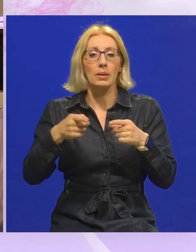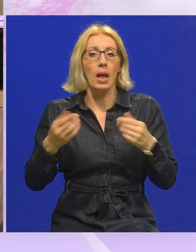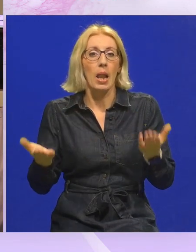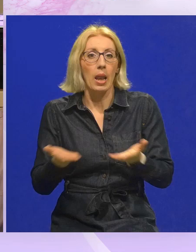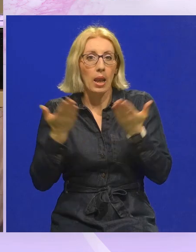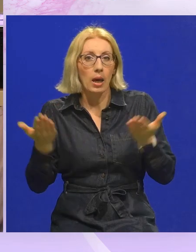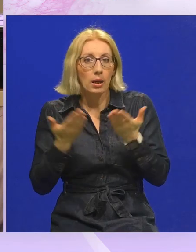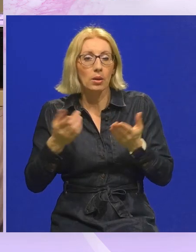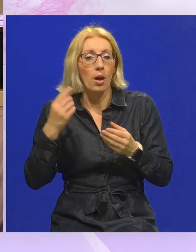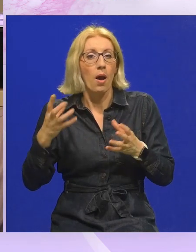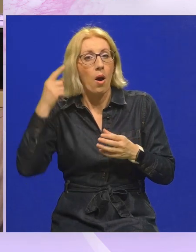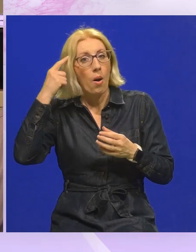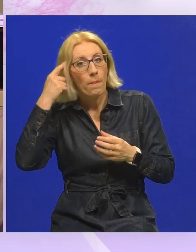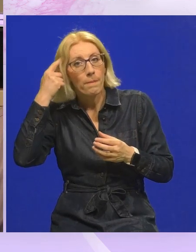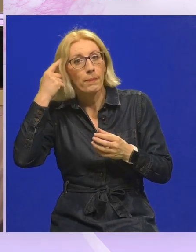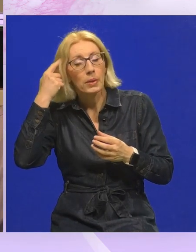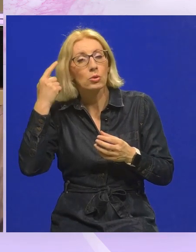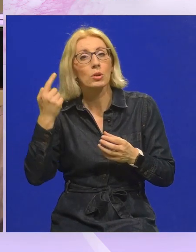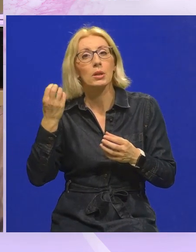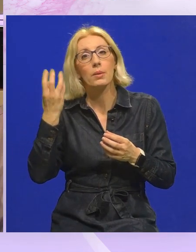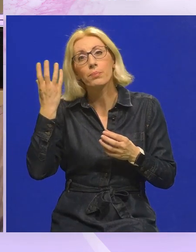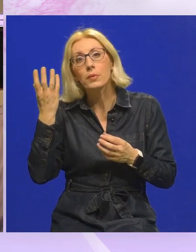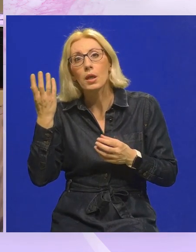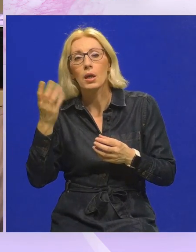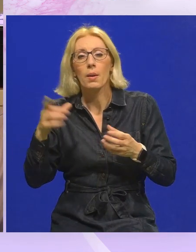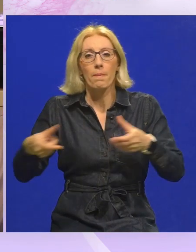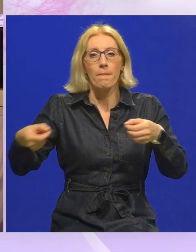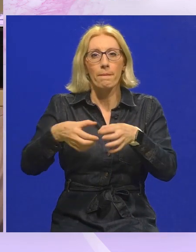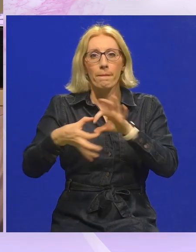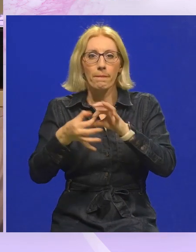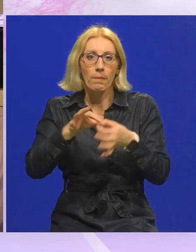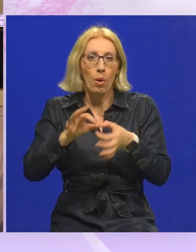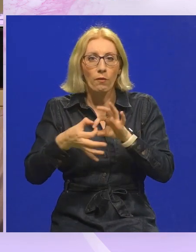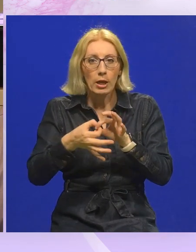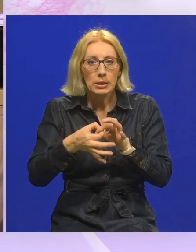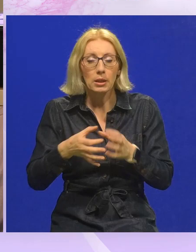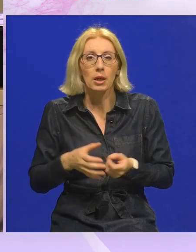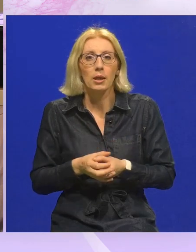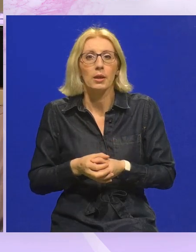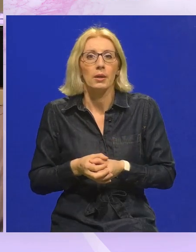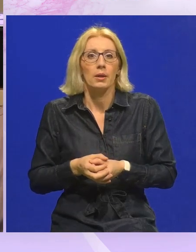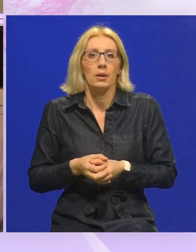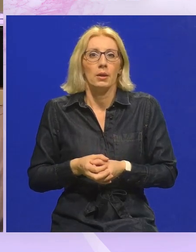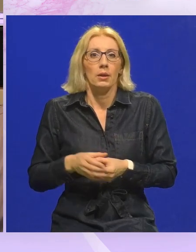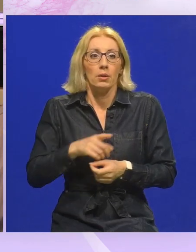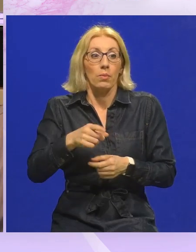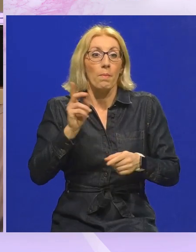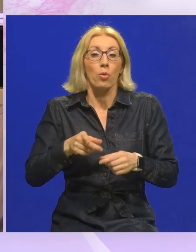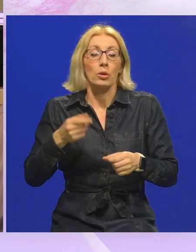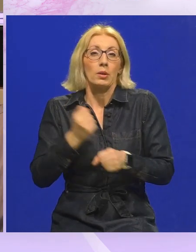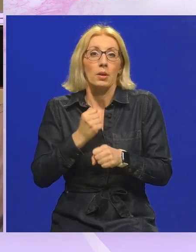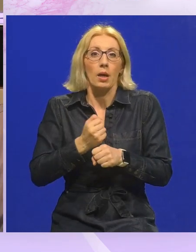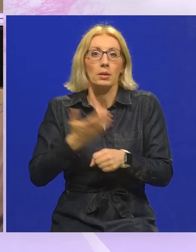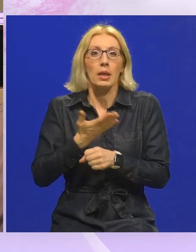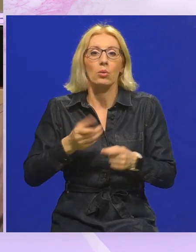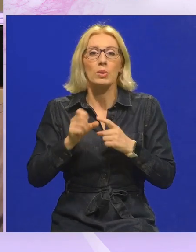u stvari osmišljene ne samo da budu, znači, međusobno povezane, već i da imaju da budu funkcionalne, da imaju nekakvu